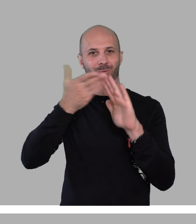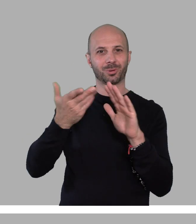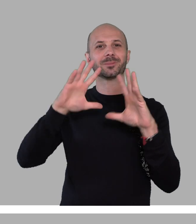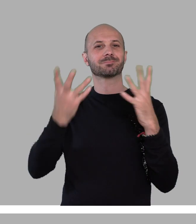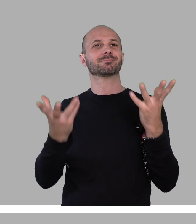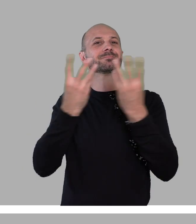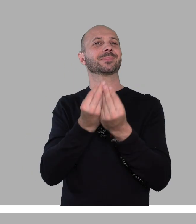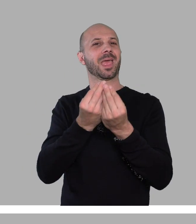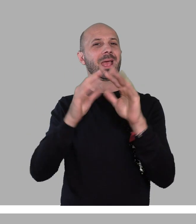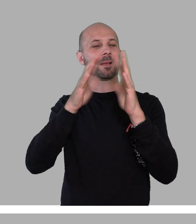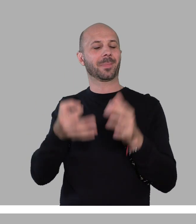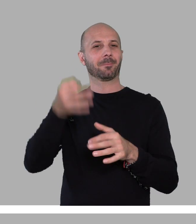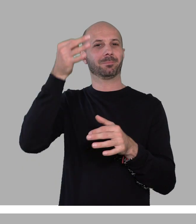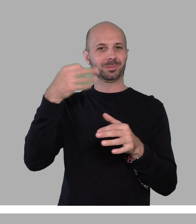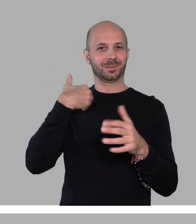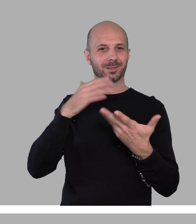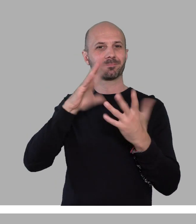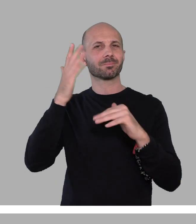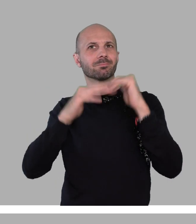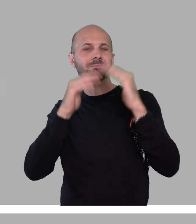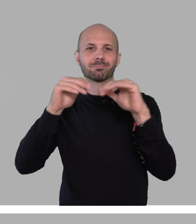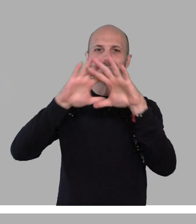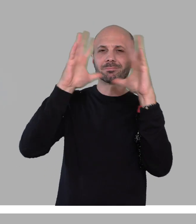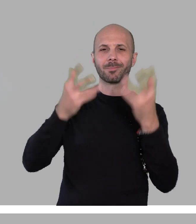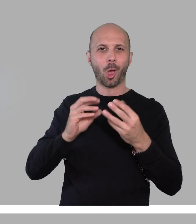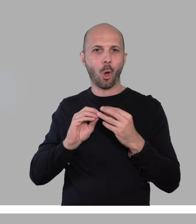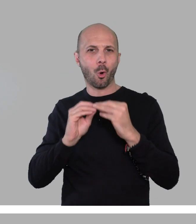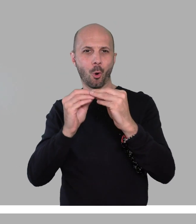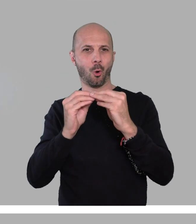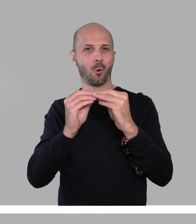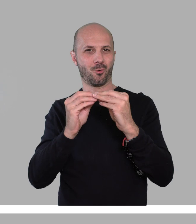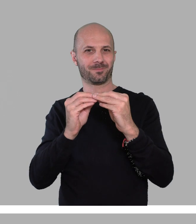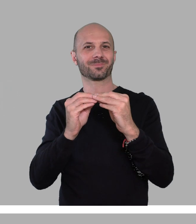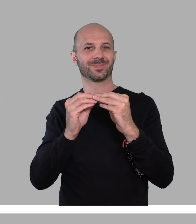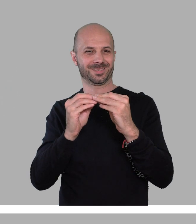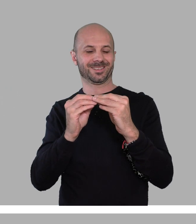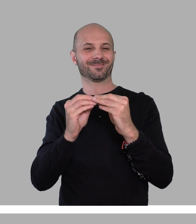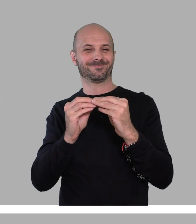tenute insieme da questa struttura che è fatta, a me